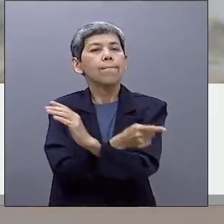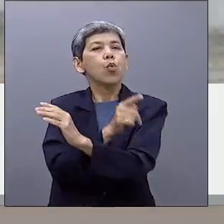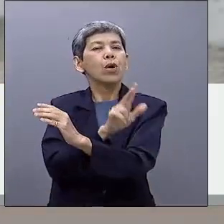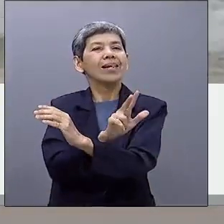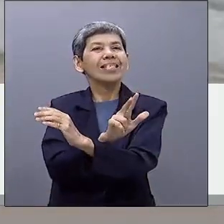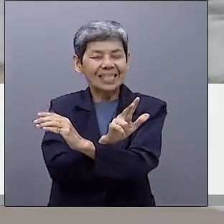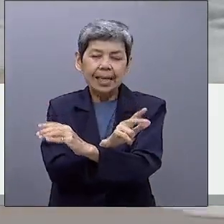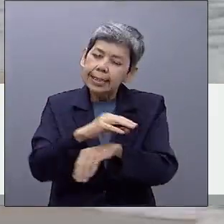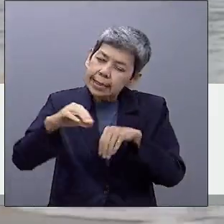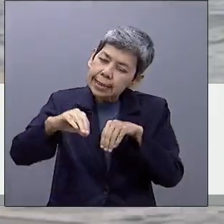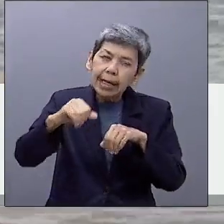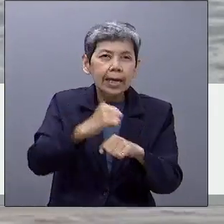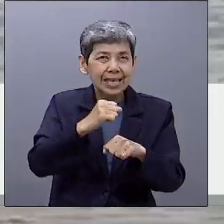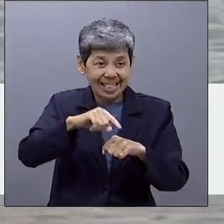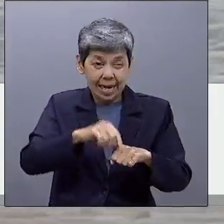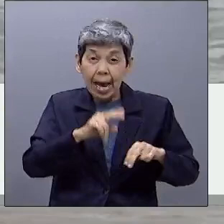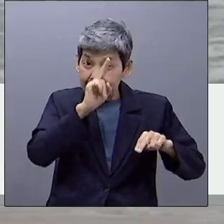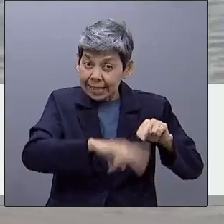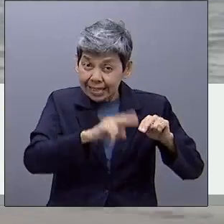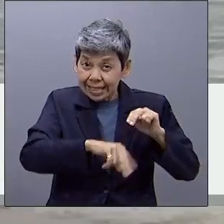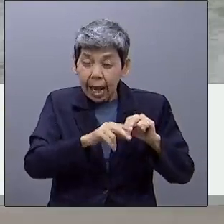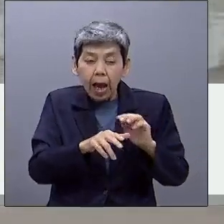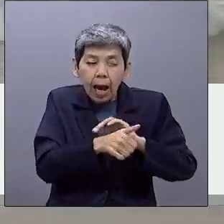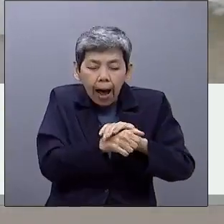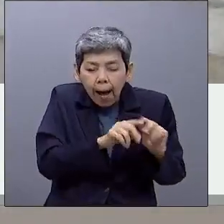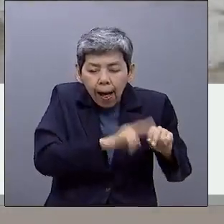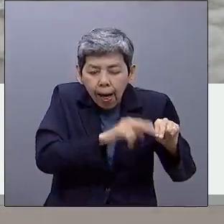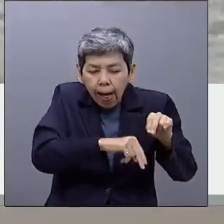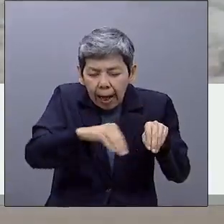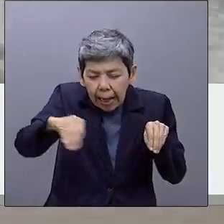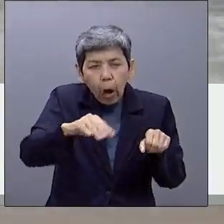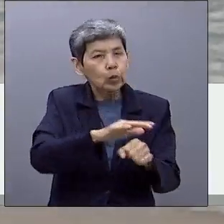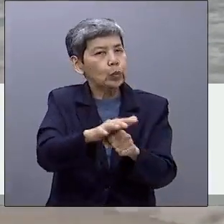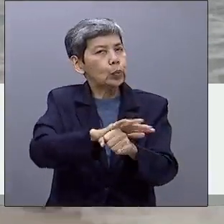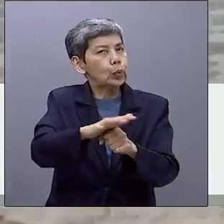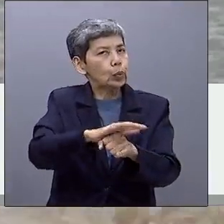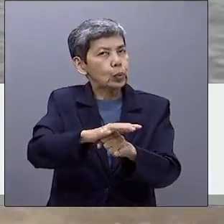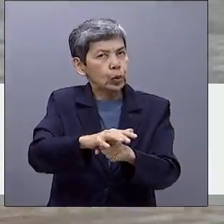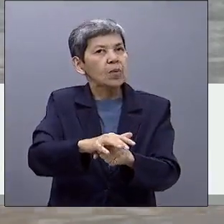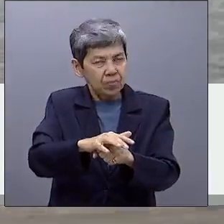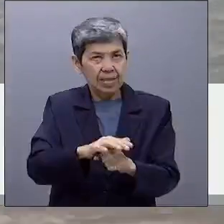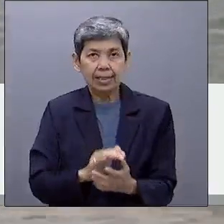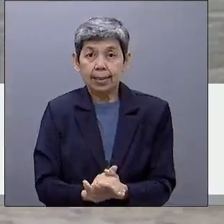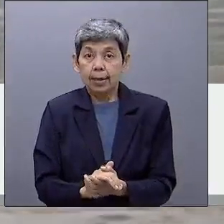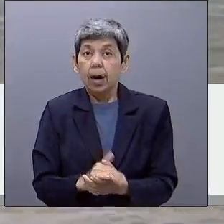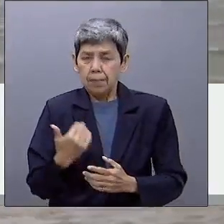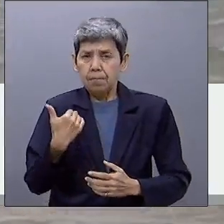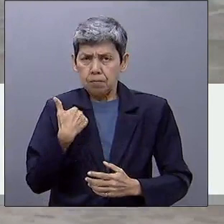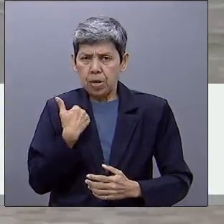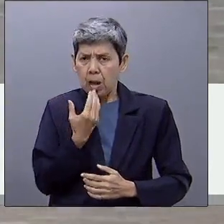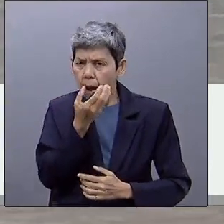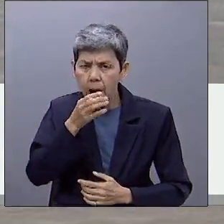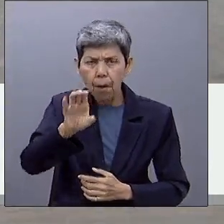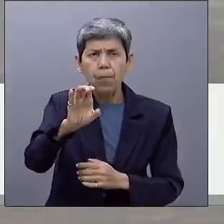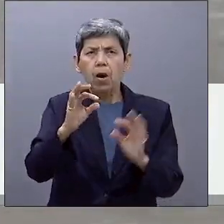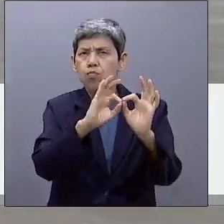คะอยู่ห่างไปจากบริเวณที่เต่ามะเฟืองขึ้นมาวางไข่ไม่มากนักนอกจากนี้ยังพบว่าหลังจากที่มีการโพสต์ภาพ